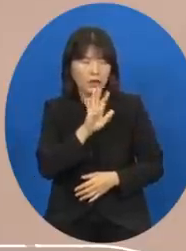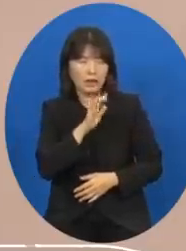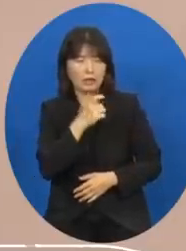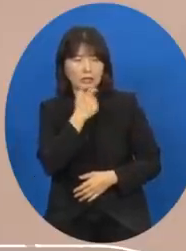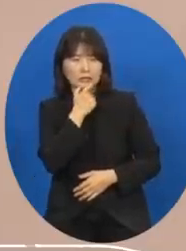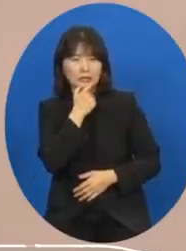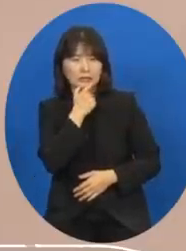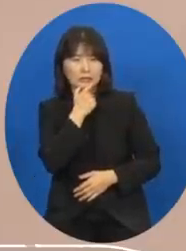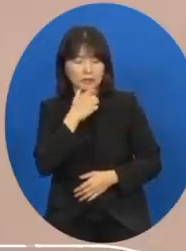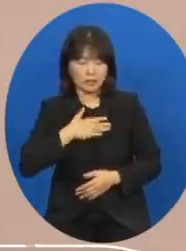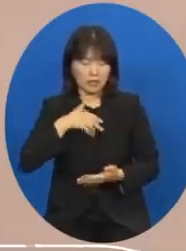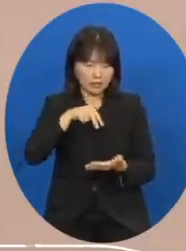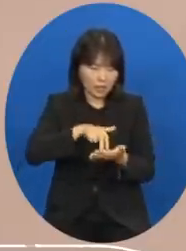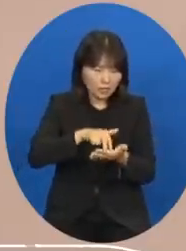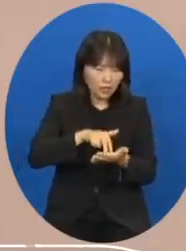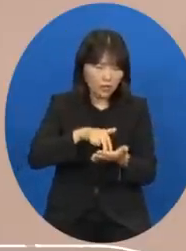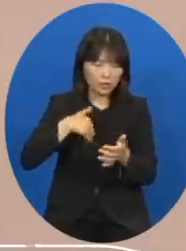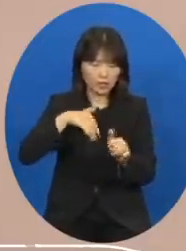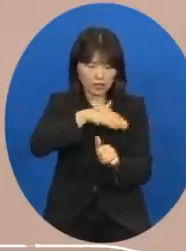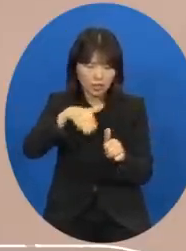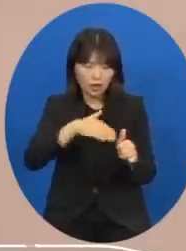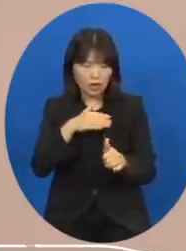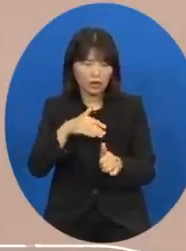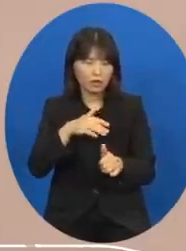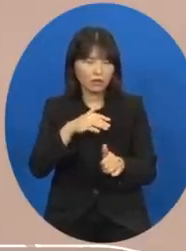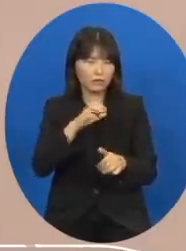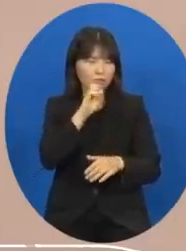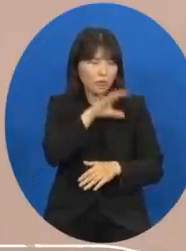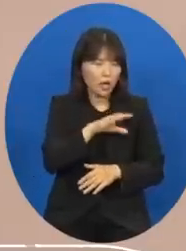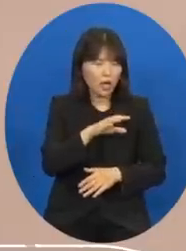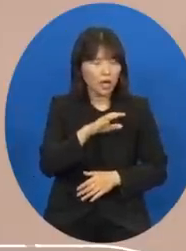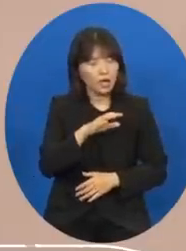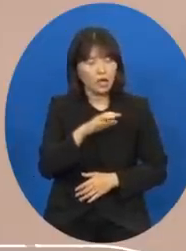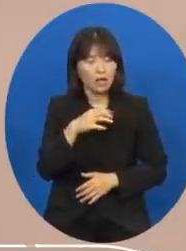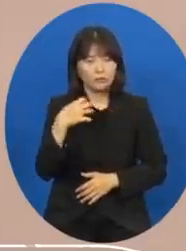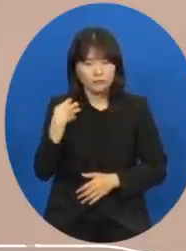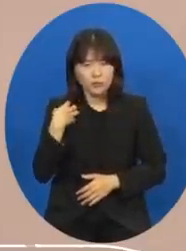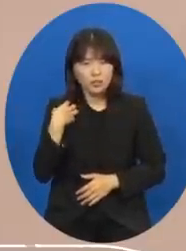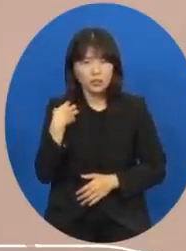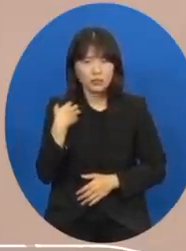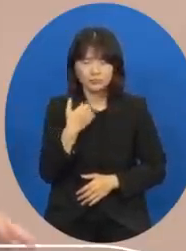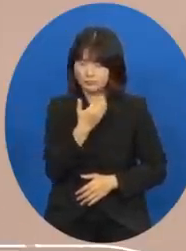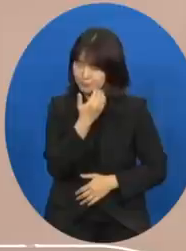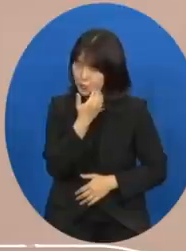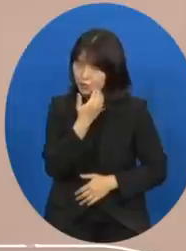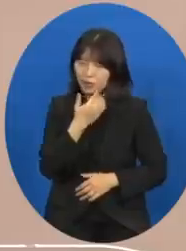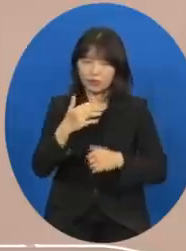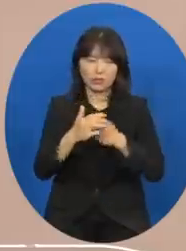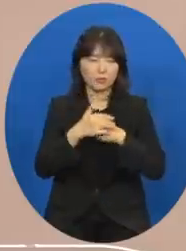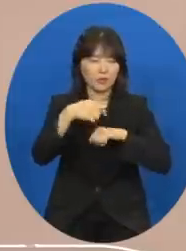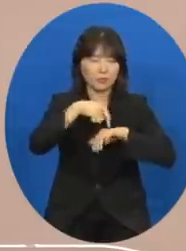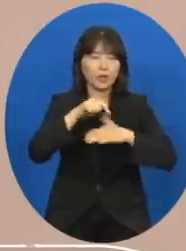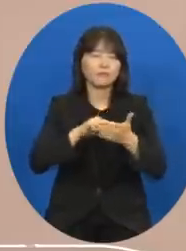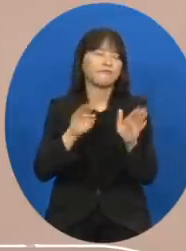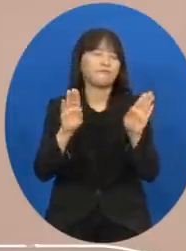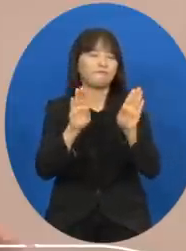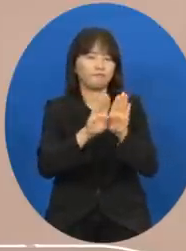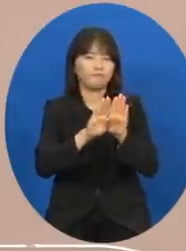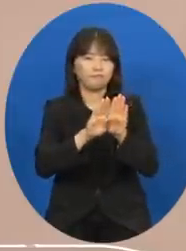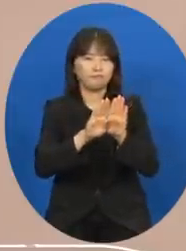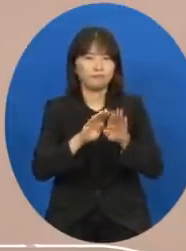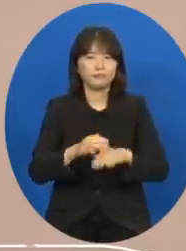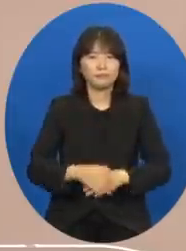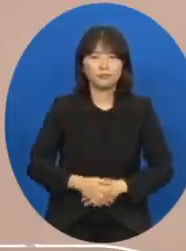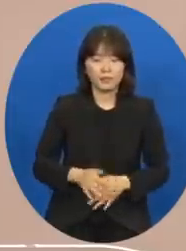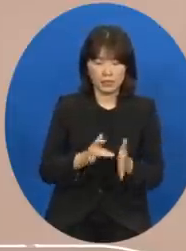사정, 누구에게 말하는 게 너무 부담스럽고 부끄럽고 그래서 마음을 딱 닫아놓은 상태죠.